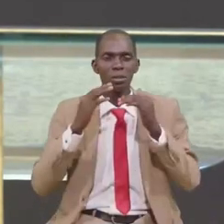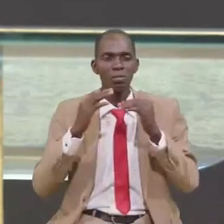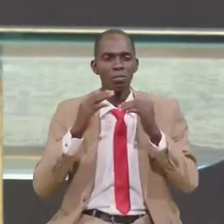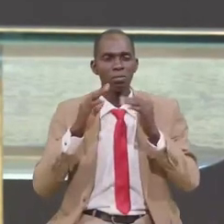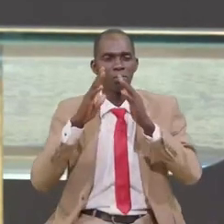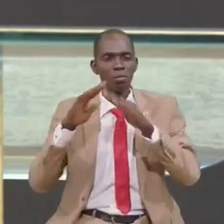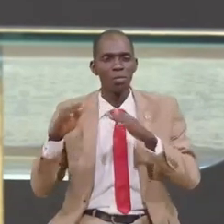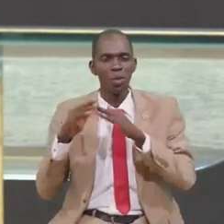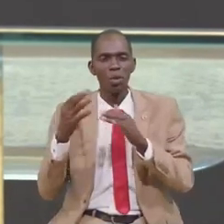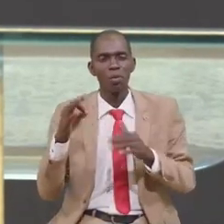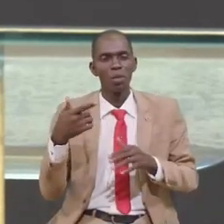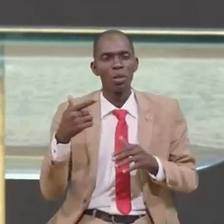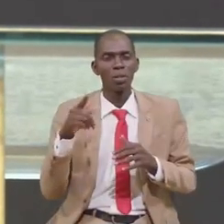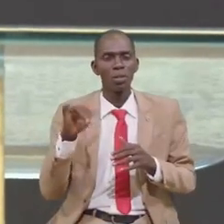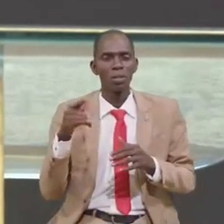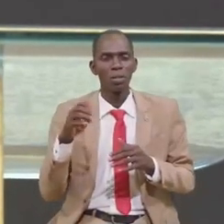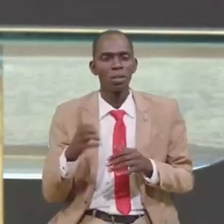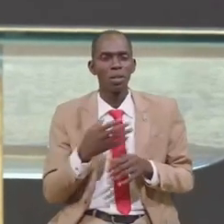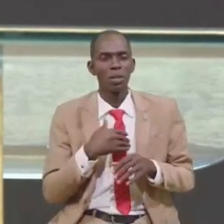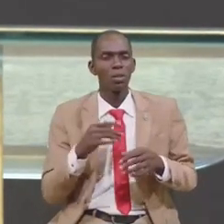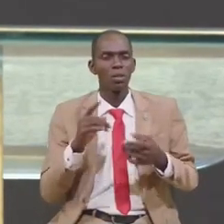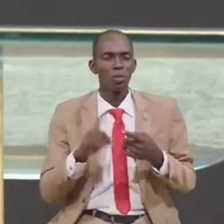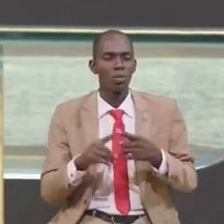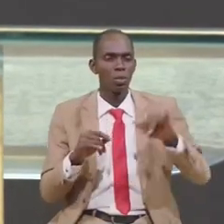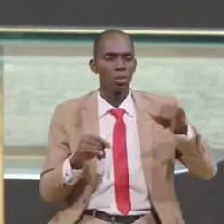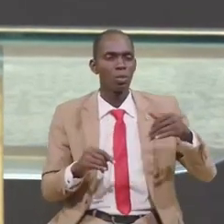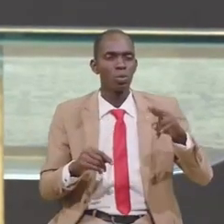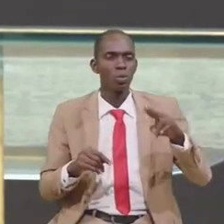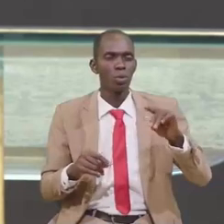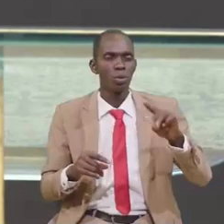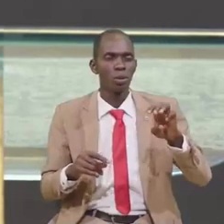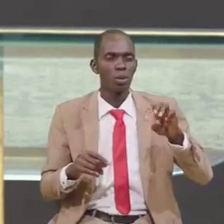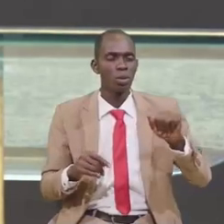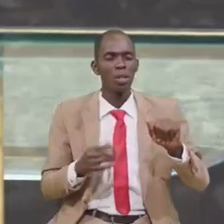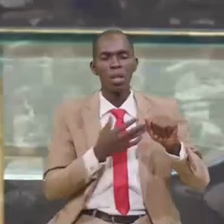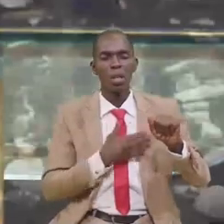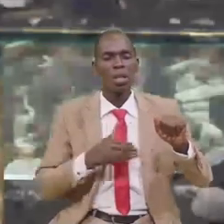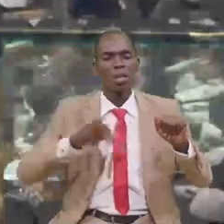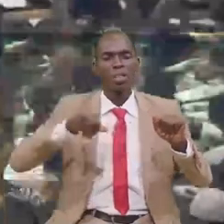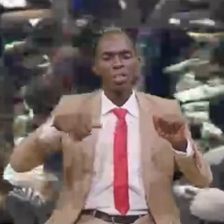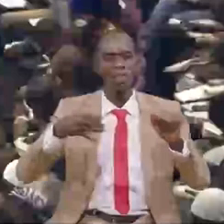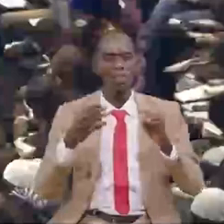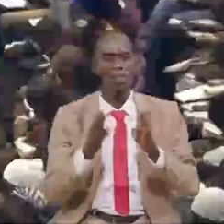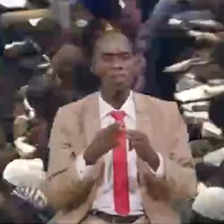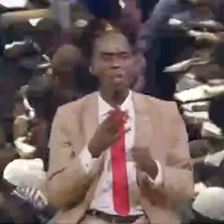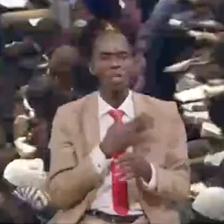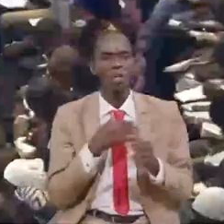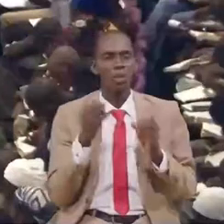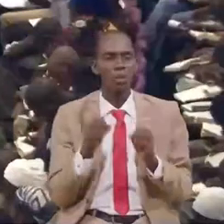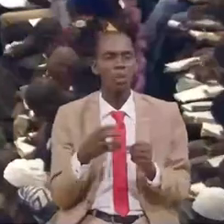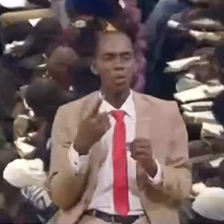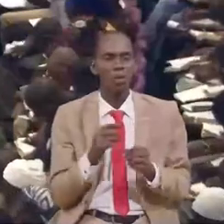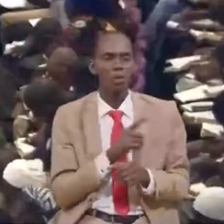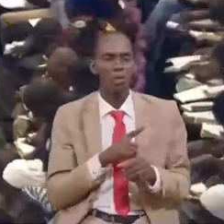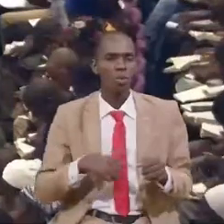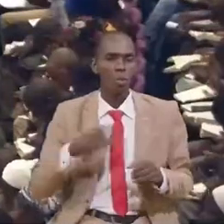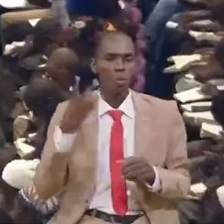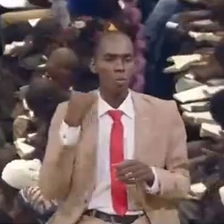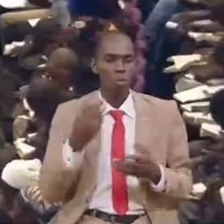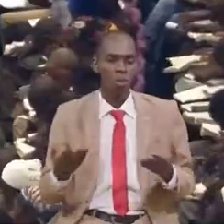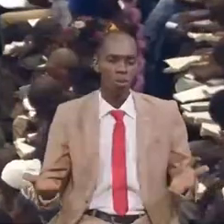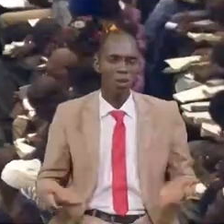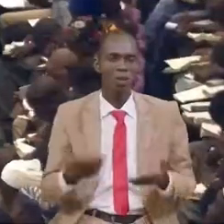quelqu'un là-bas me dit le reste. Et la puissance du Seigneur se manifestait par des guérisons. Dites-le avec la voix